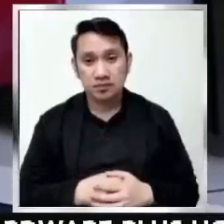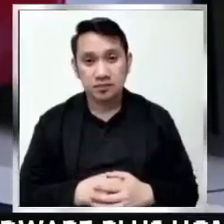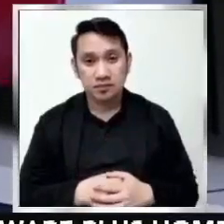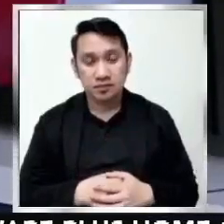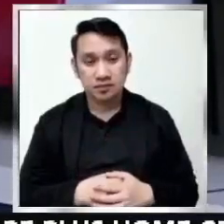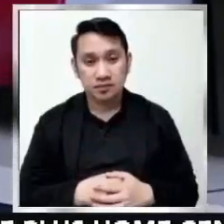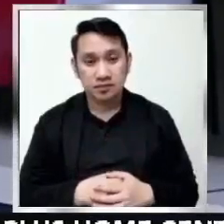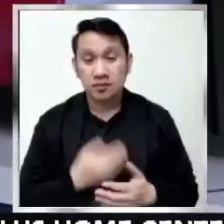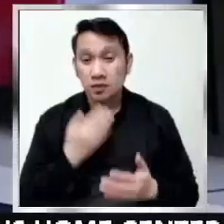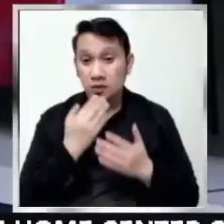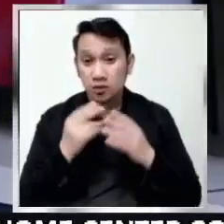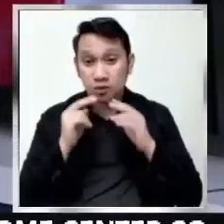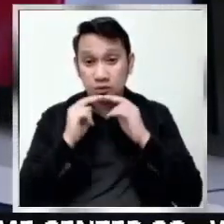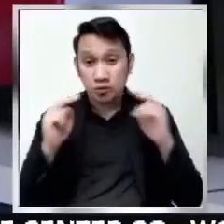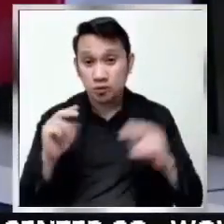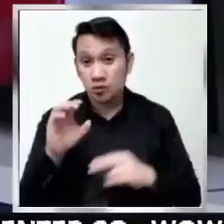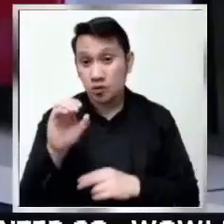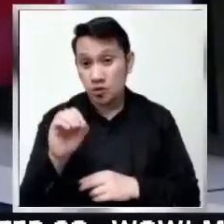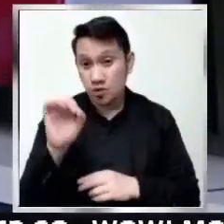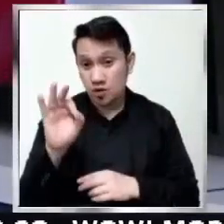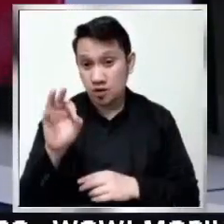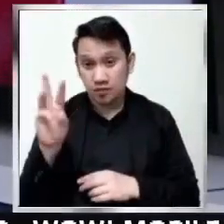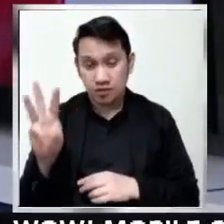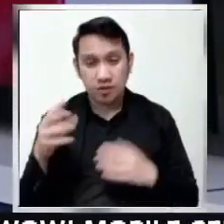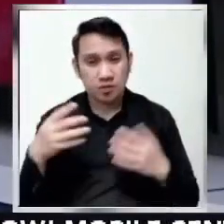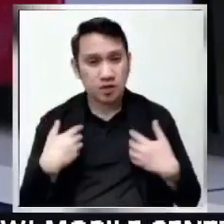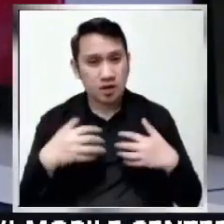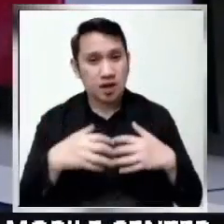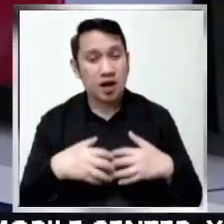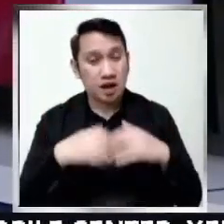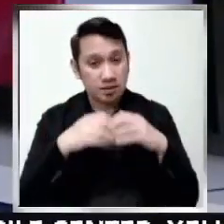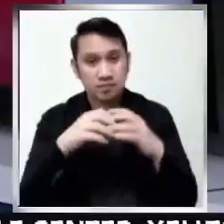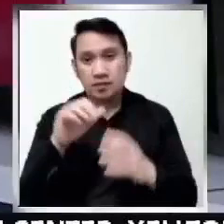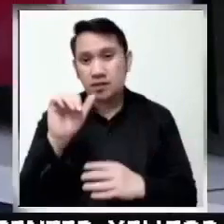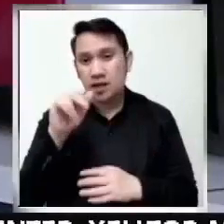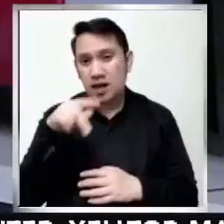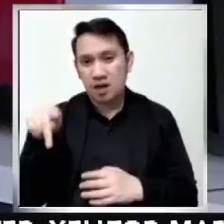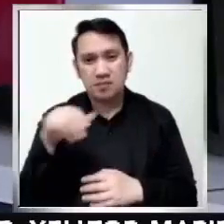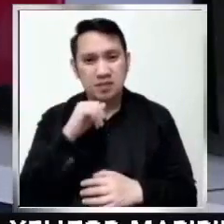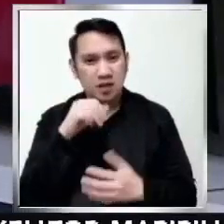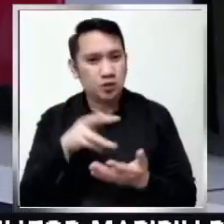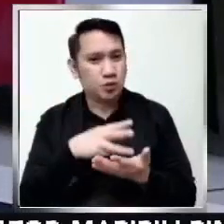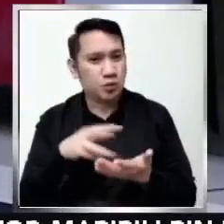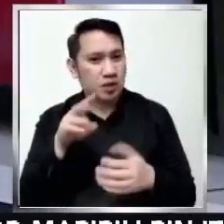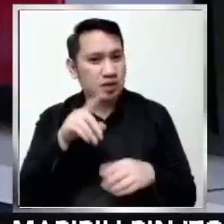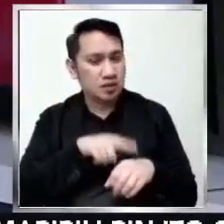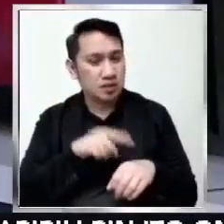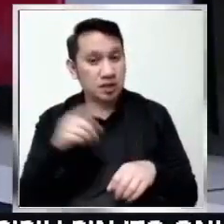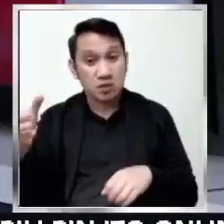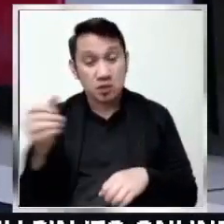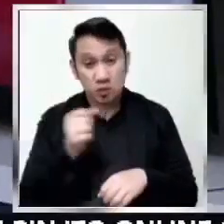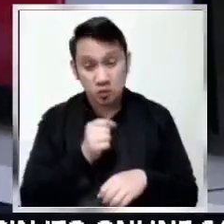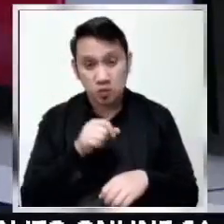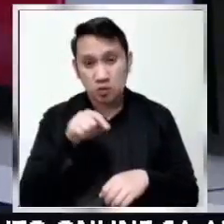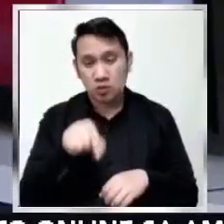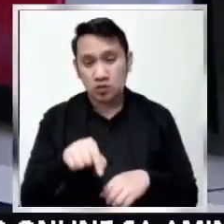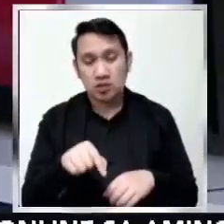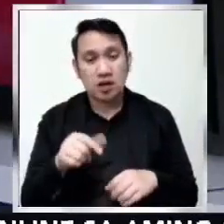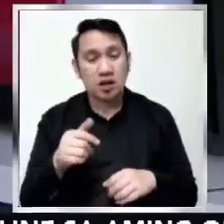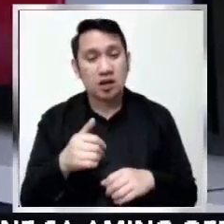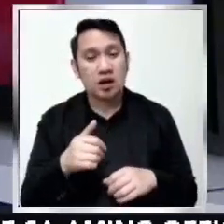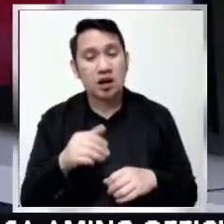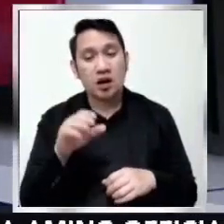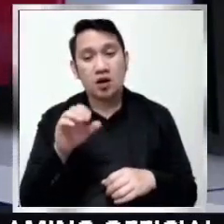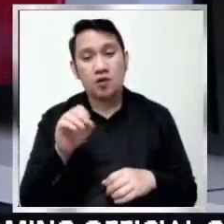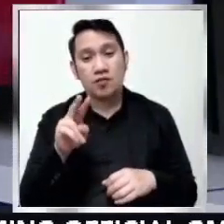Good news sa mga OFW, may binubuo ng app para hindi maubos ang oras ninyo para sa pagkuha ng Overseas Employment Certificate. Pagkatapos,